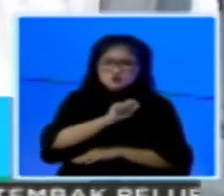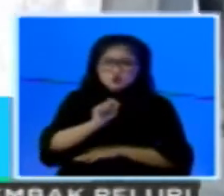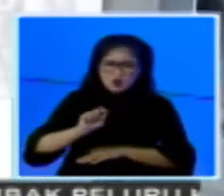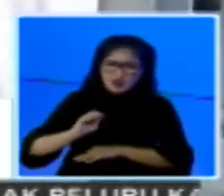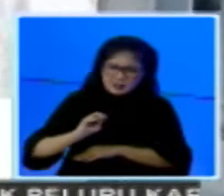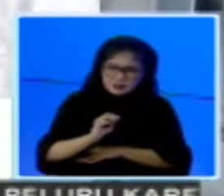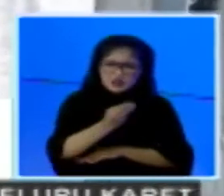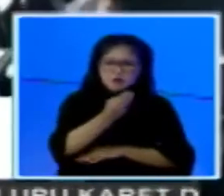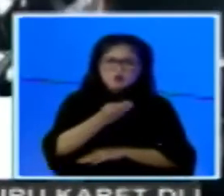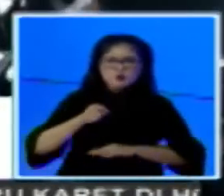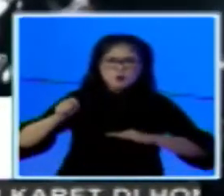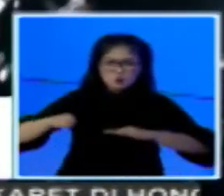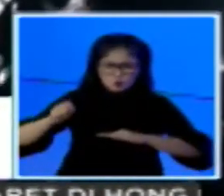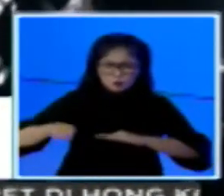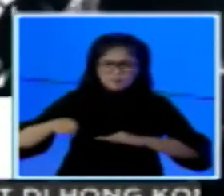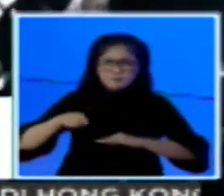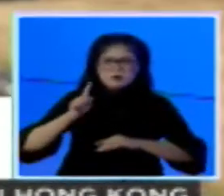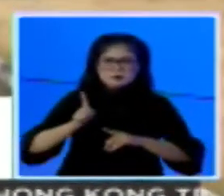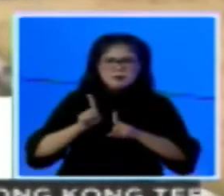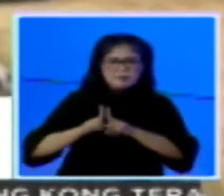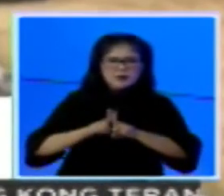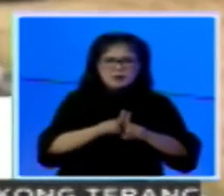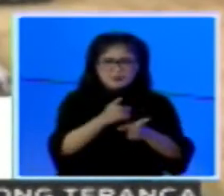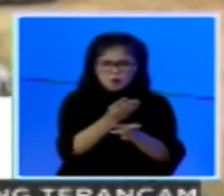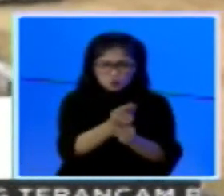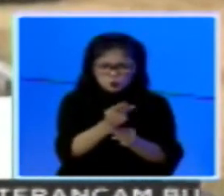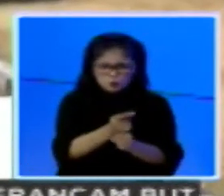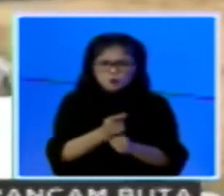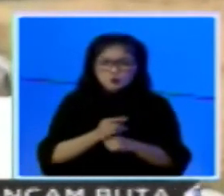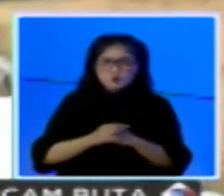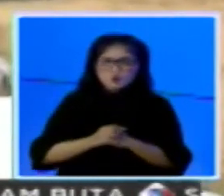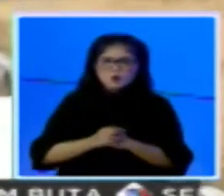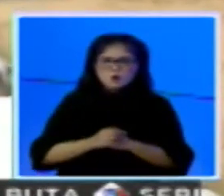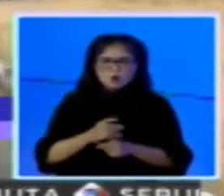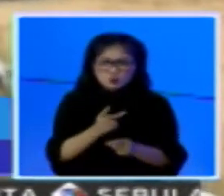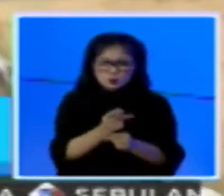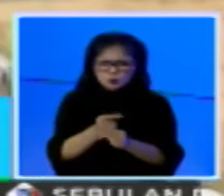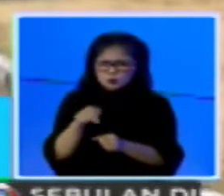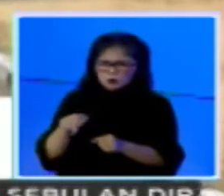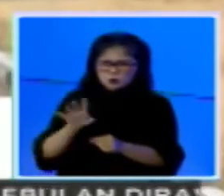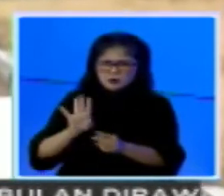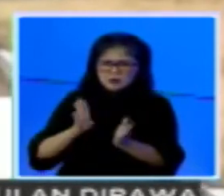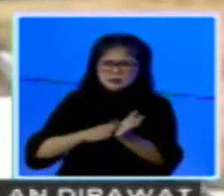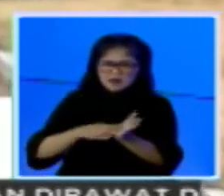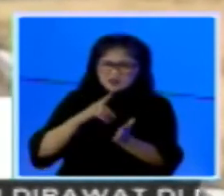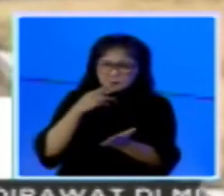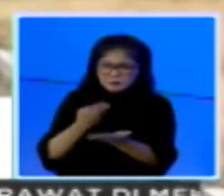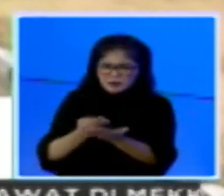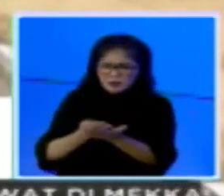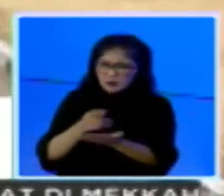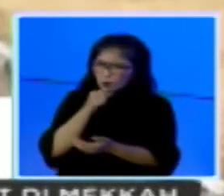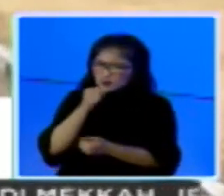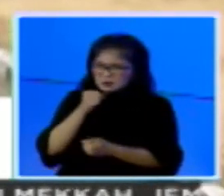hukuman yang sama, serta guru pendamping. Oknum guru saya belum sempat kami ambil keterangan, dan rencana kami juga hari ini akan mengecek